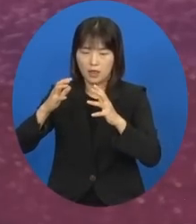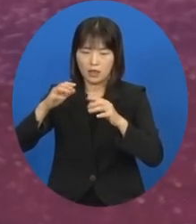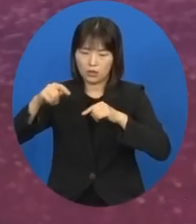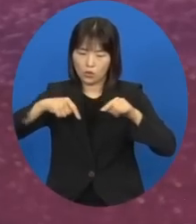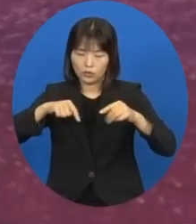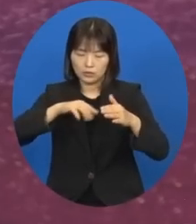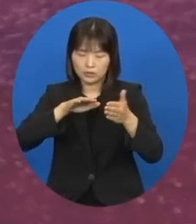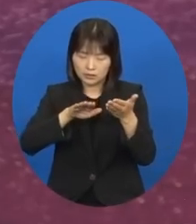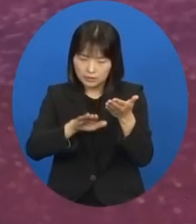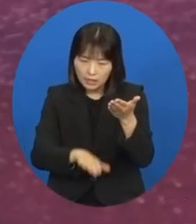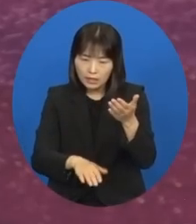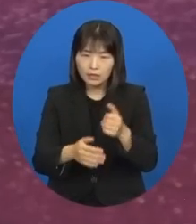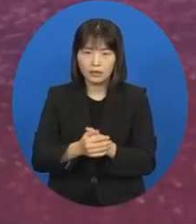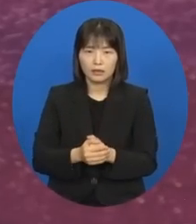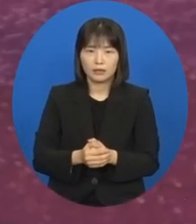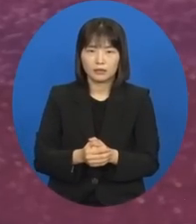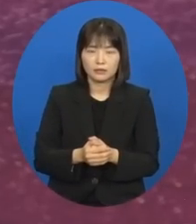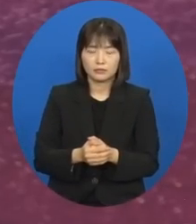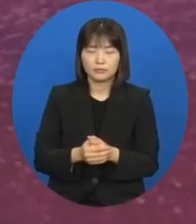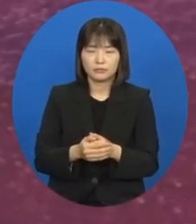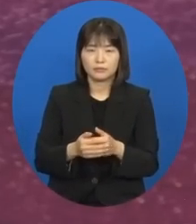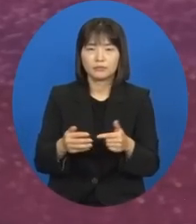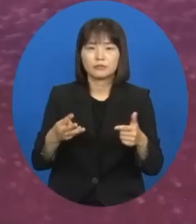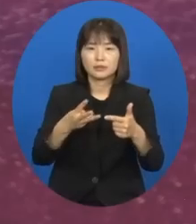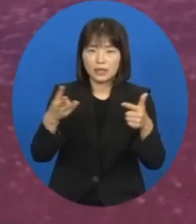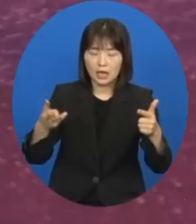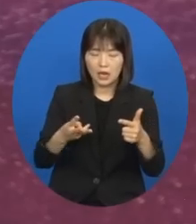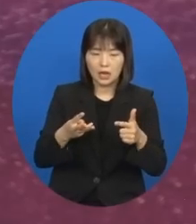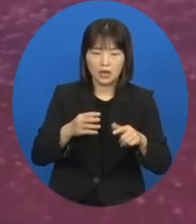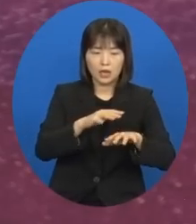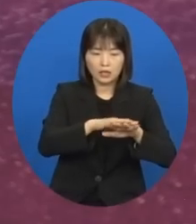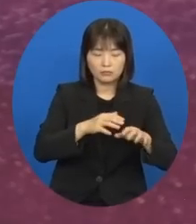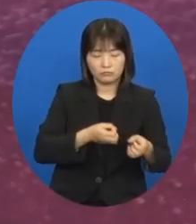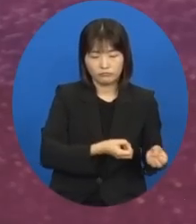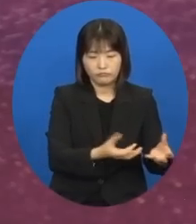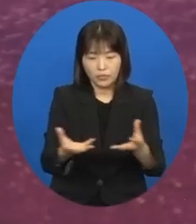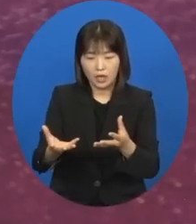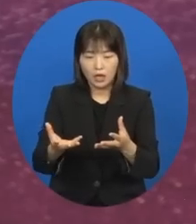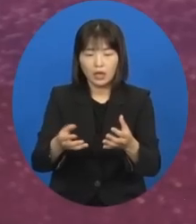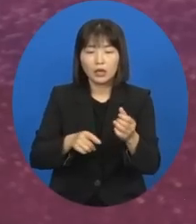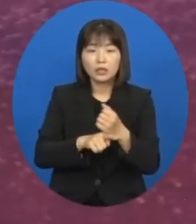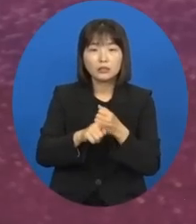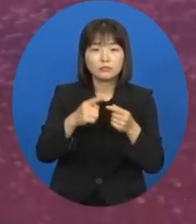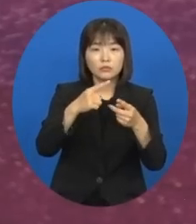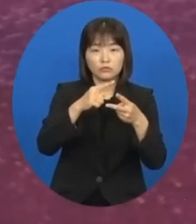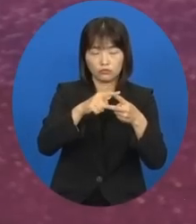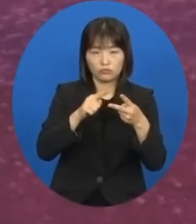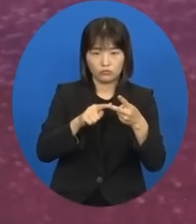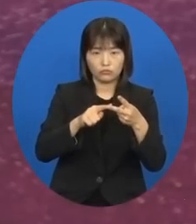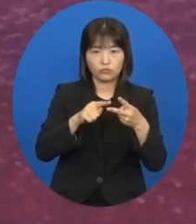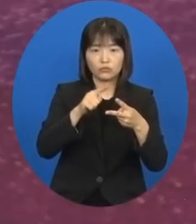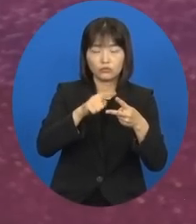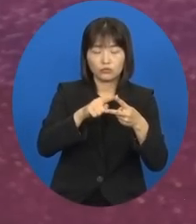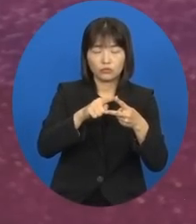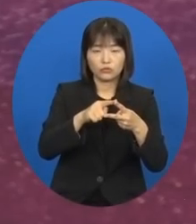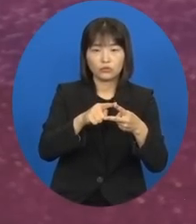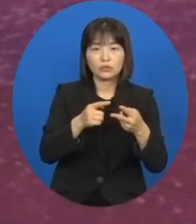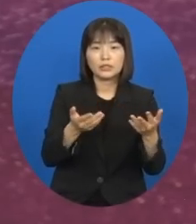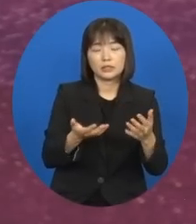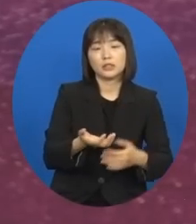갈릴리에서 그물을 내렸다 두 가지 의미가 있었다고 해요 하나는 직업적인 어부가 있었고